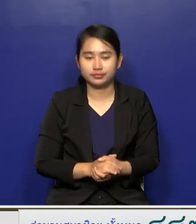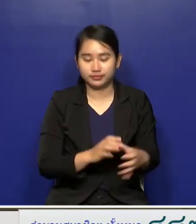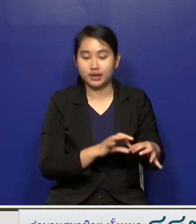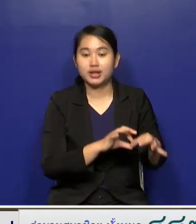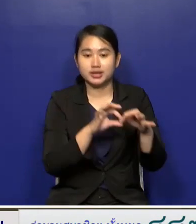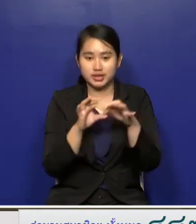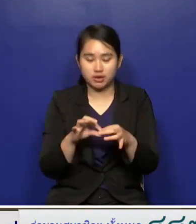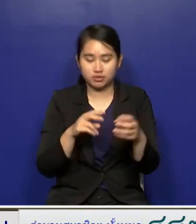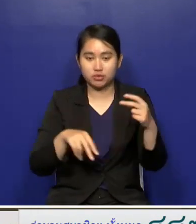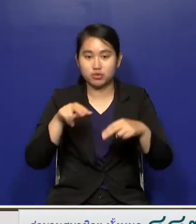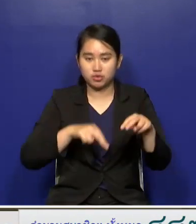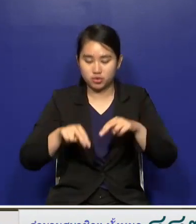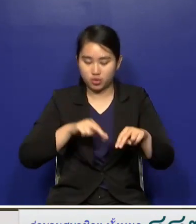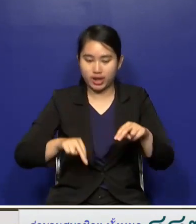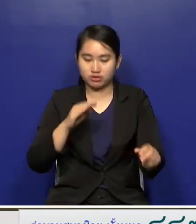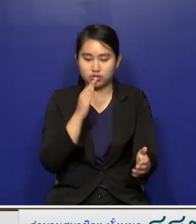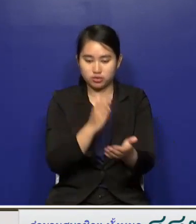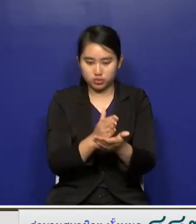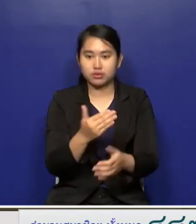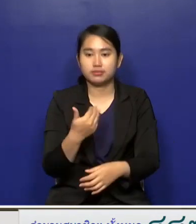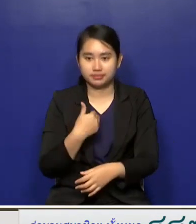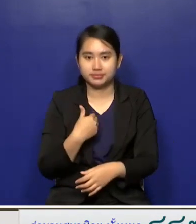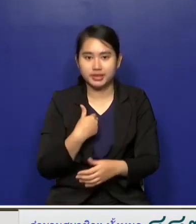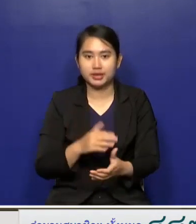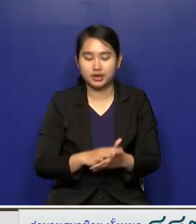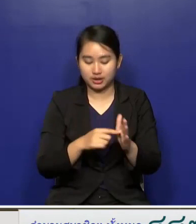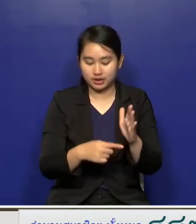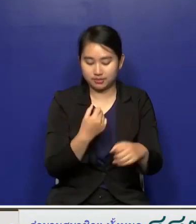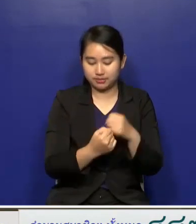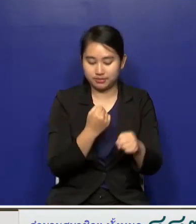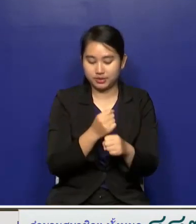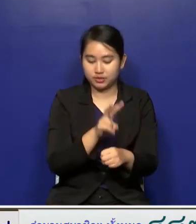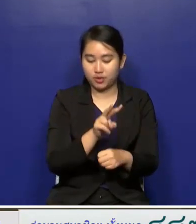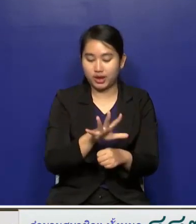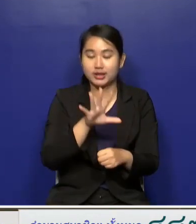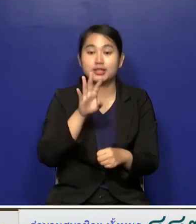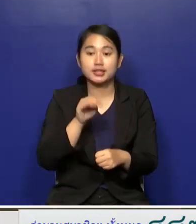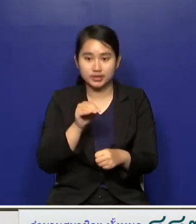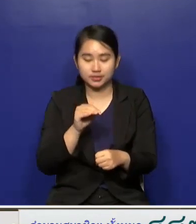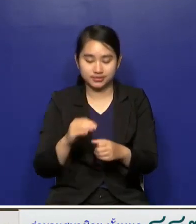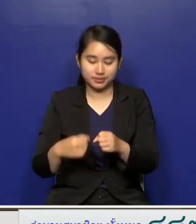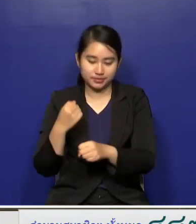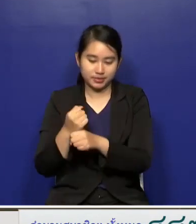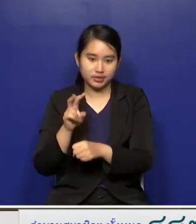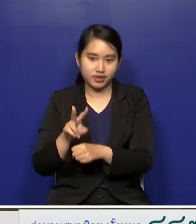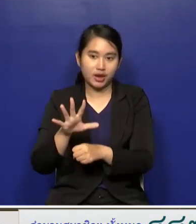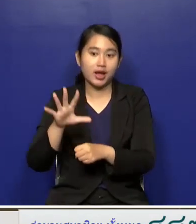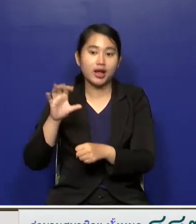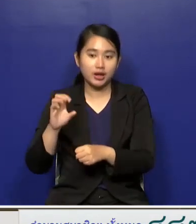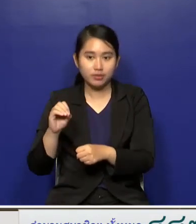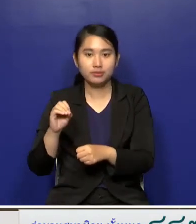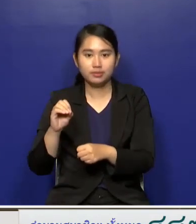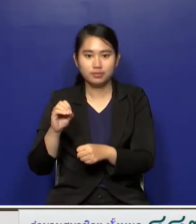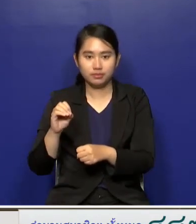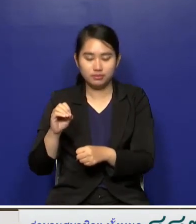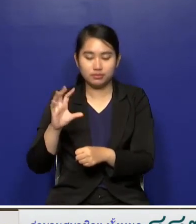ถิ่นจะหยุดชะงักเป็นช่วงๆตั้งแต่ปี40ต่อเนื่องมาปี50ก่อน